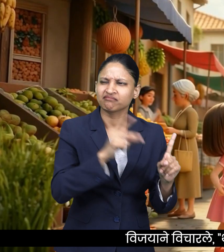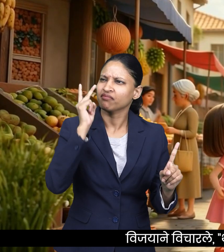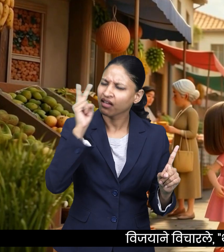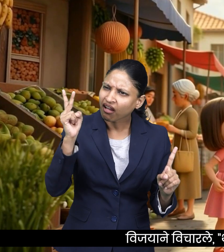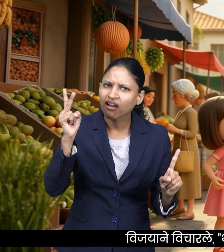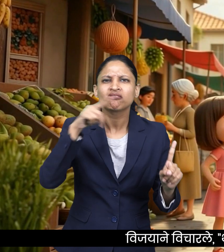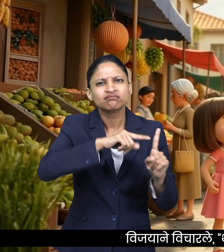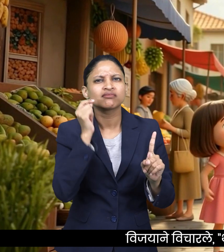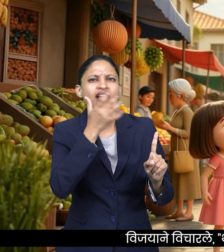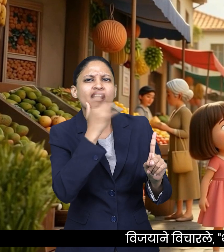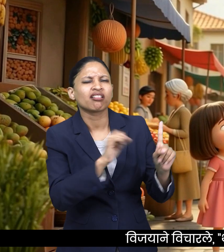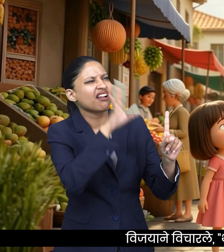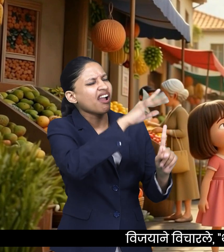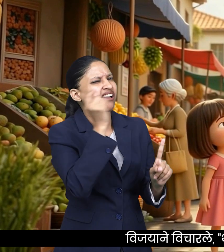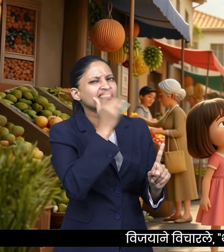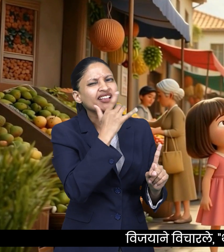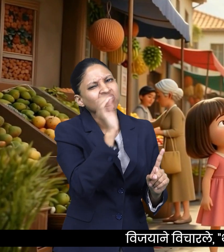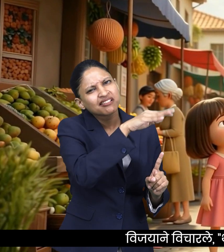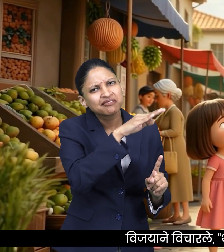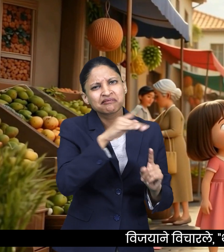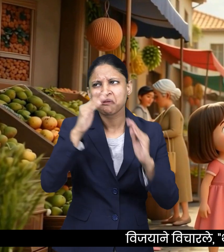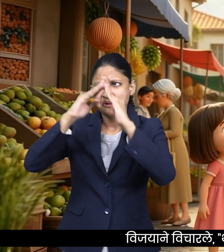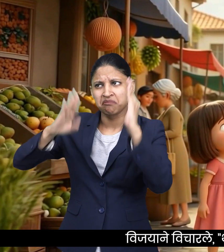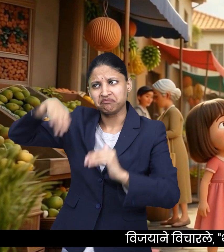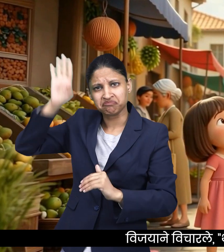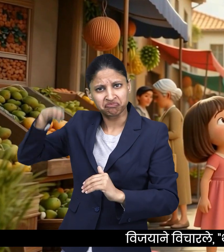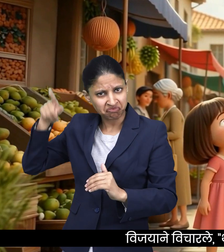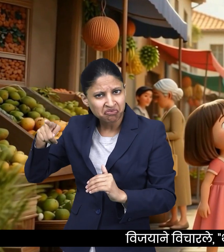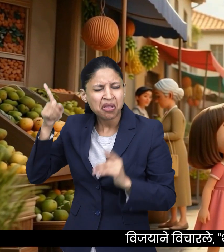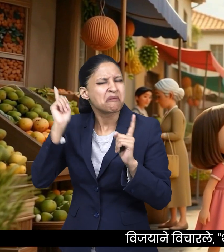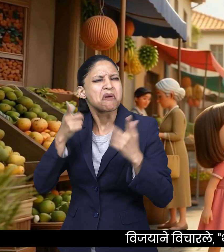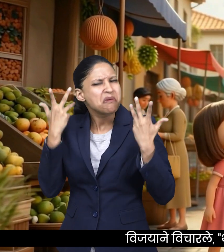विजयाने विचारले, काका, लोक घरे का रंगवतात?